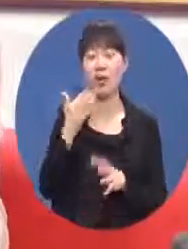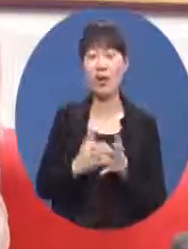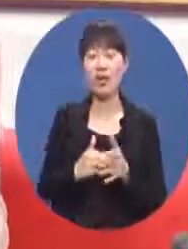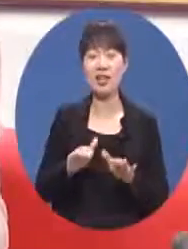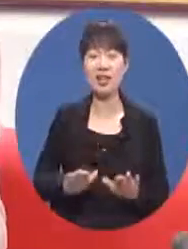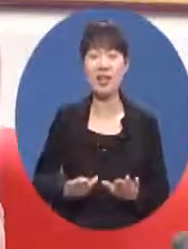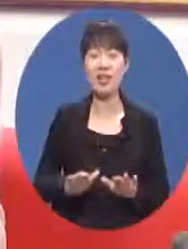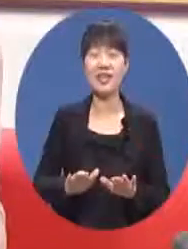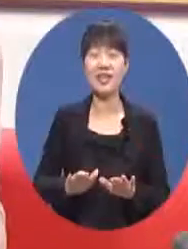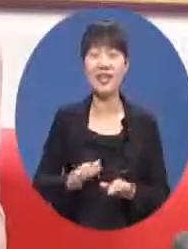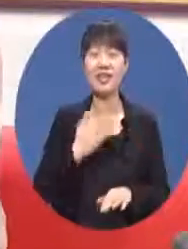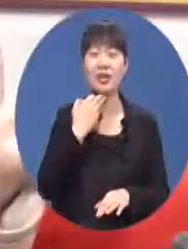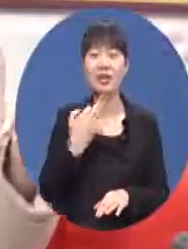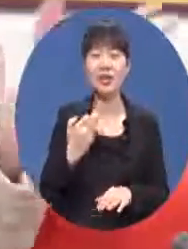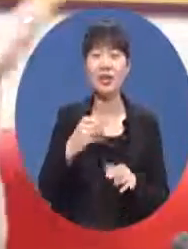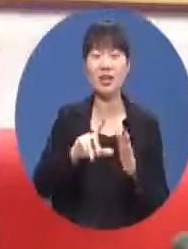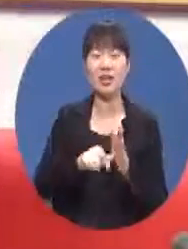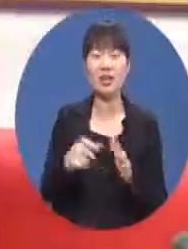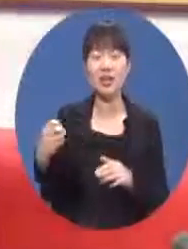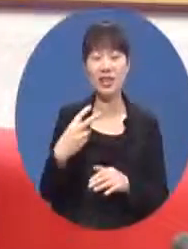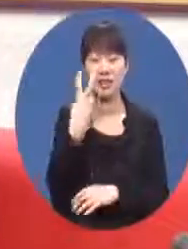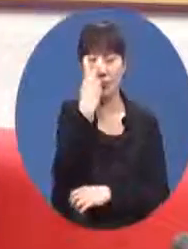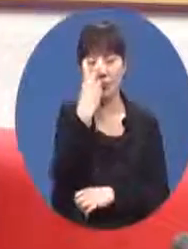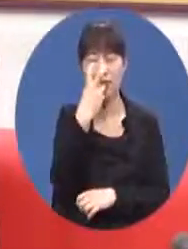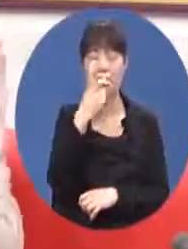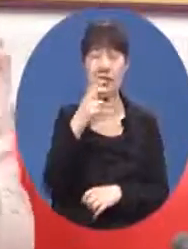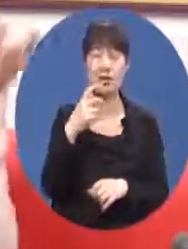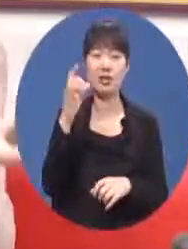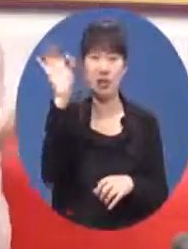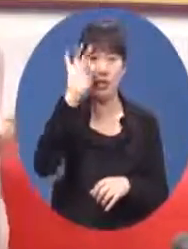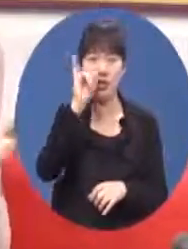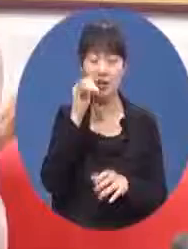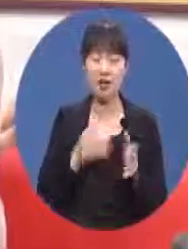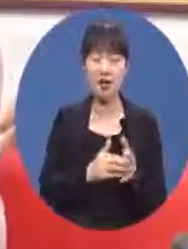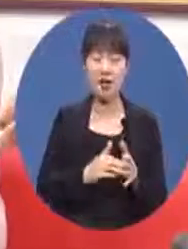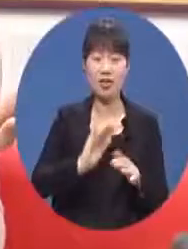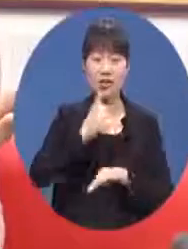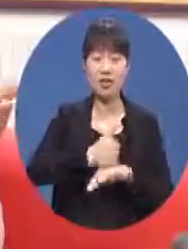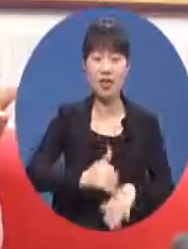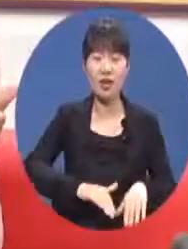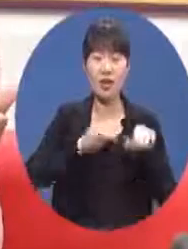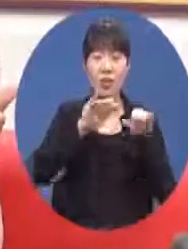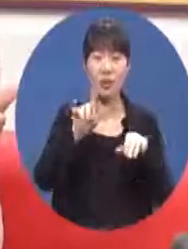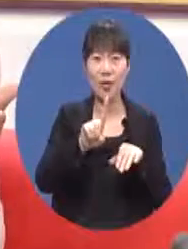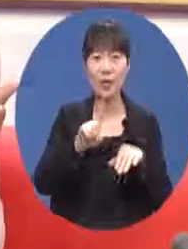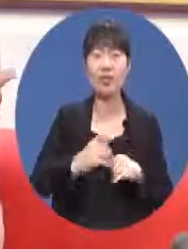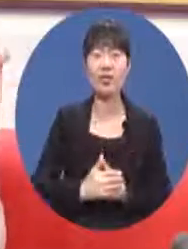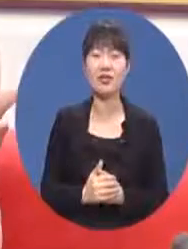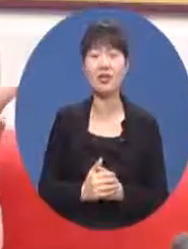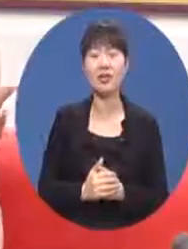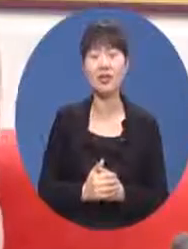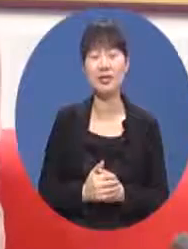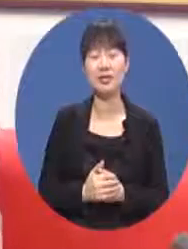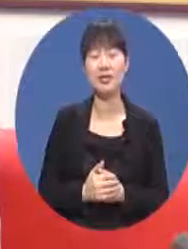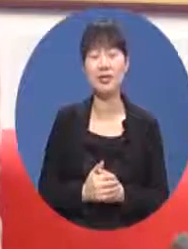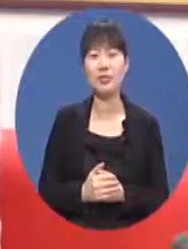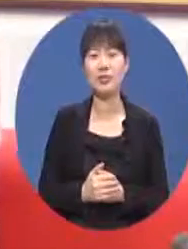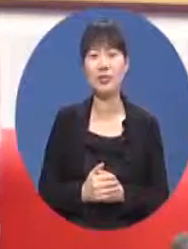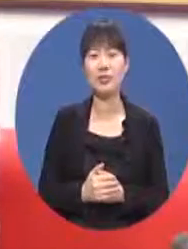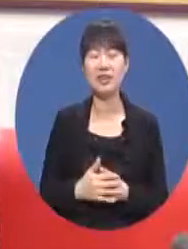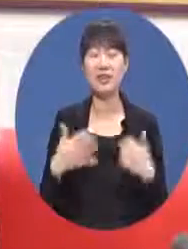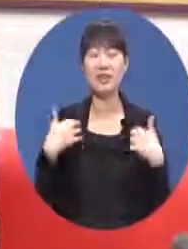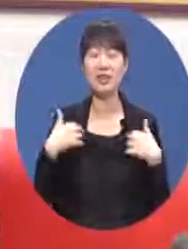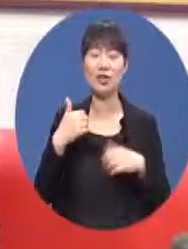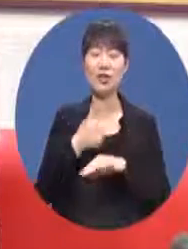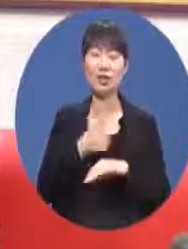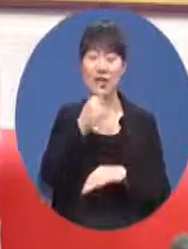근데 이제 이 아이들이 18세가 돼서 다시 한번 추적 조사를 했어요. 어떻게 컸을까 과연? 이게 어떻게 됐을까? 그래서 봤더니 아주